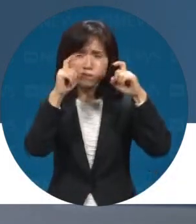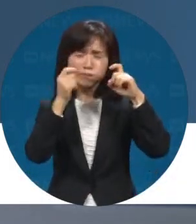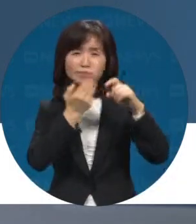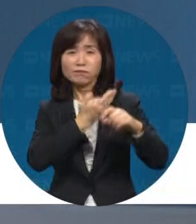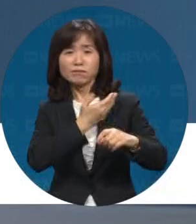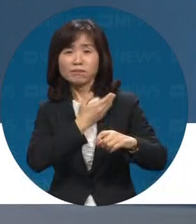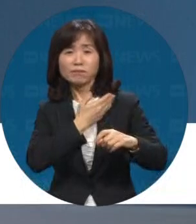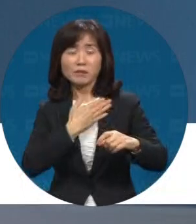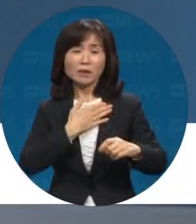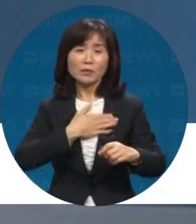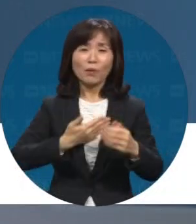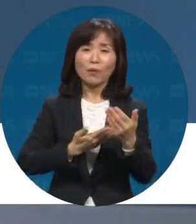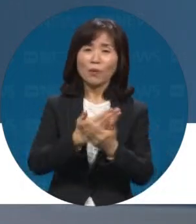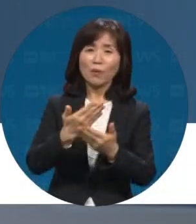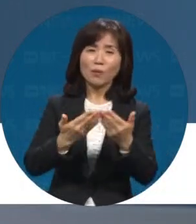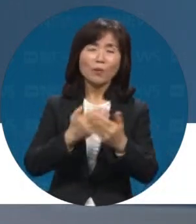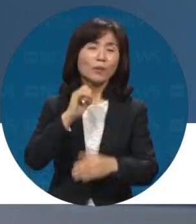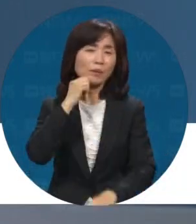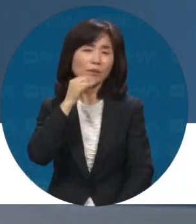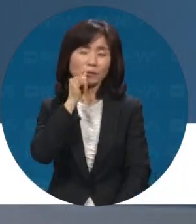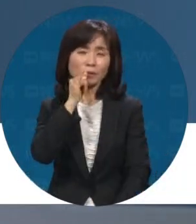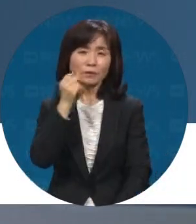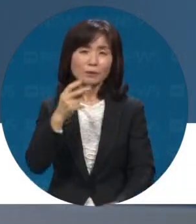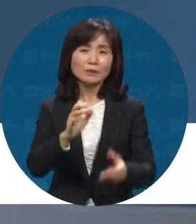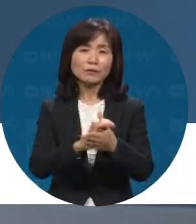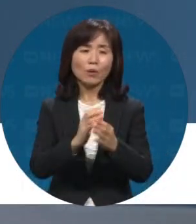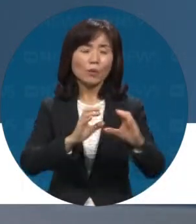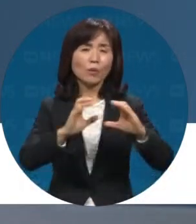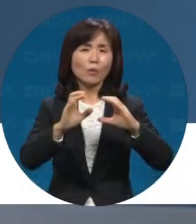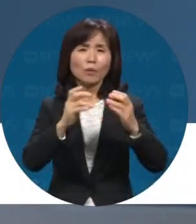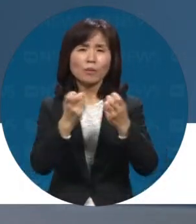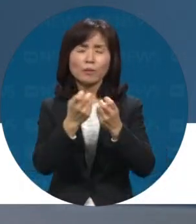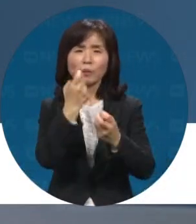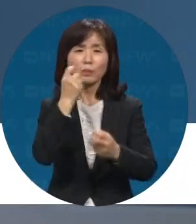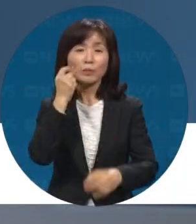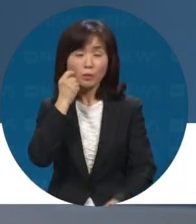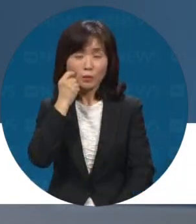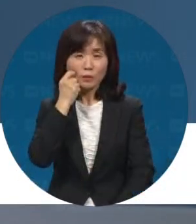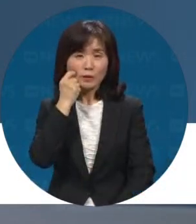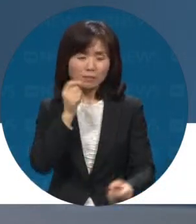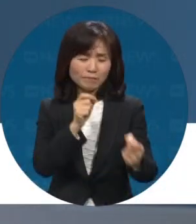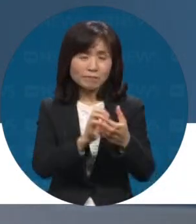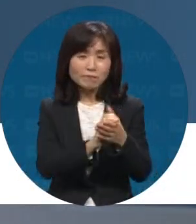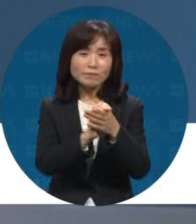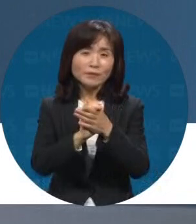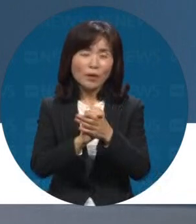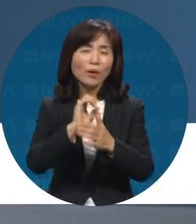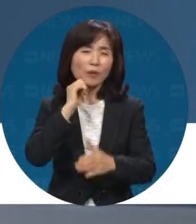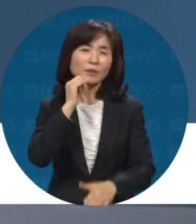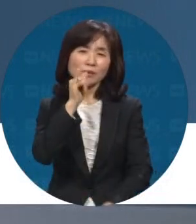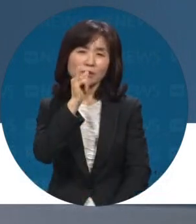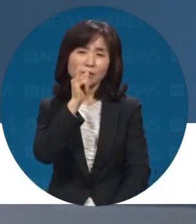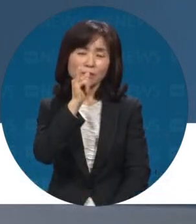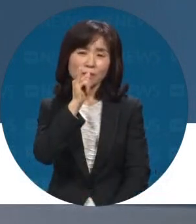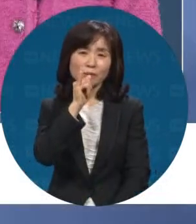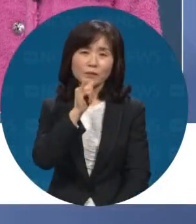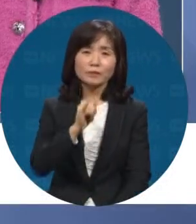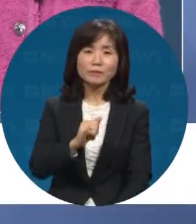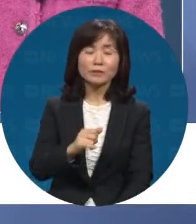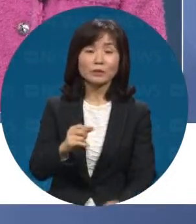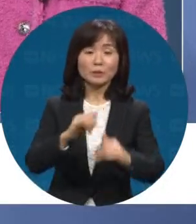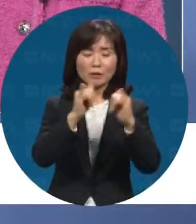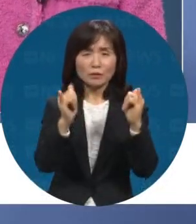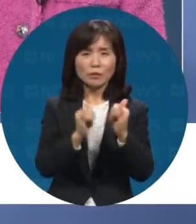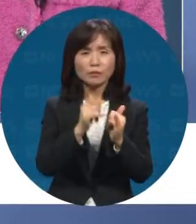않아서 감정을 나누는게 어렵고 또 친구들과 소통하는 법을 배우지 못해서 친해지기도 좀 어려워했어요 그래서 또